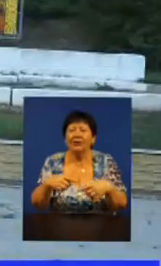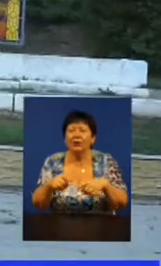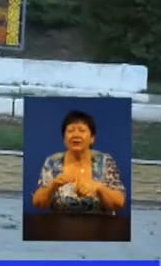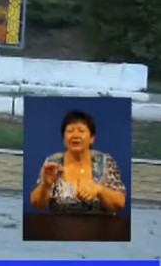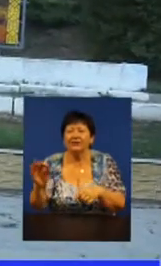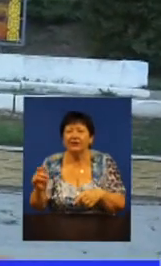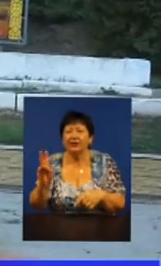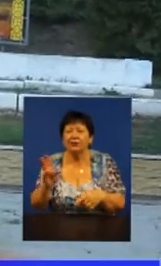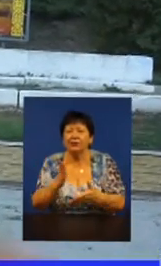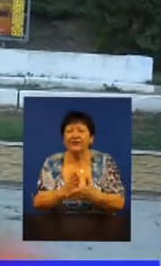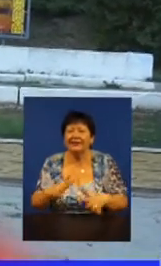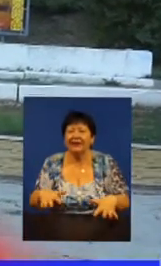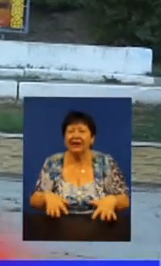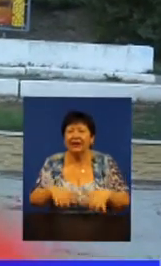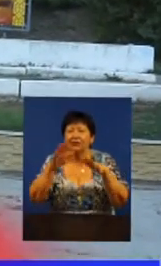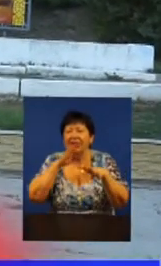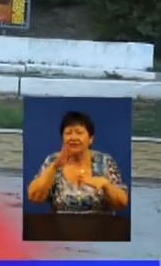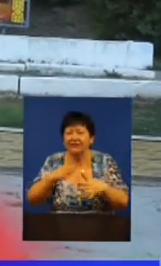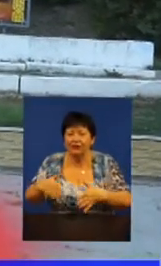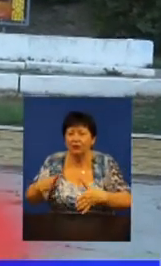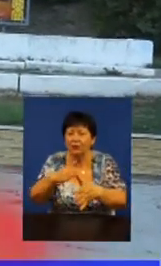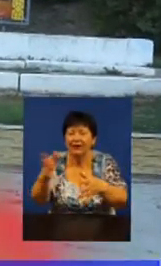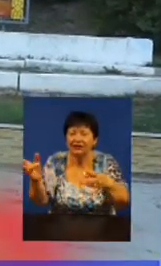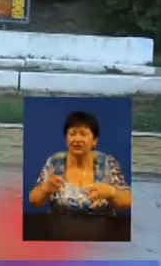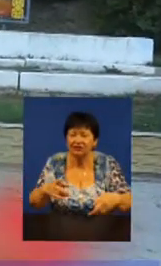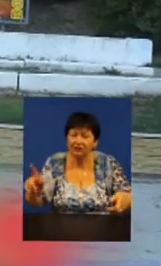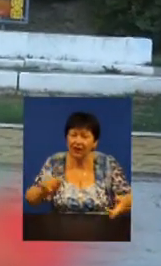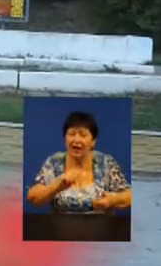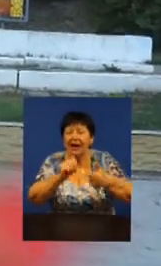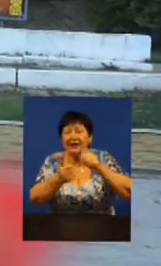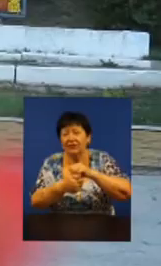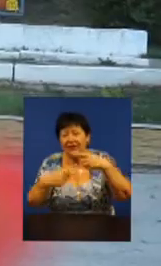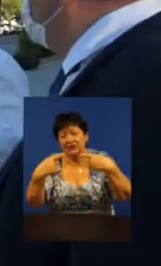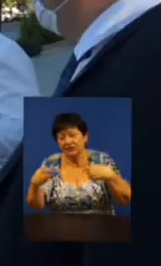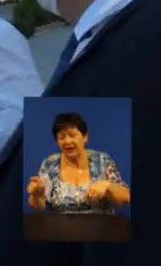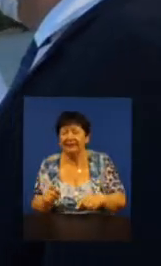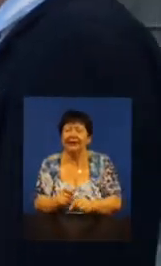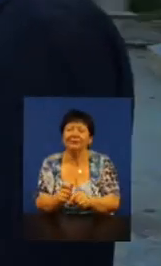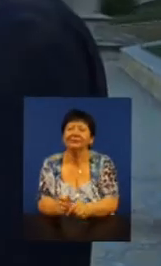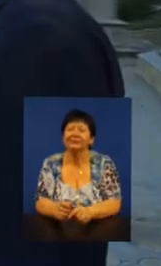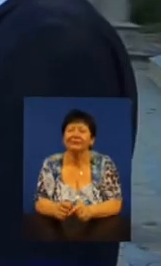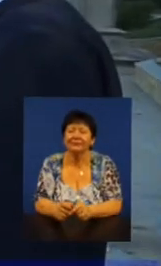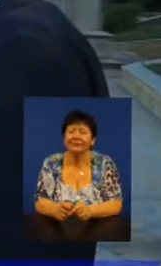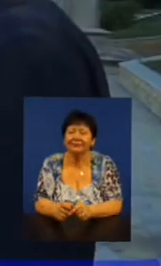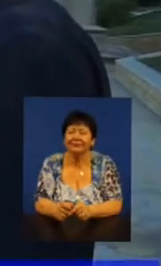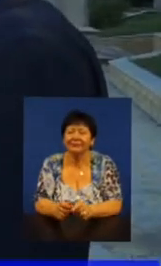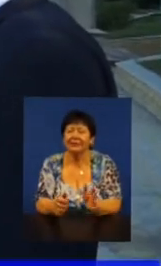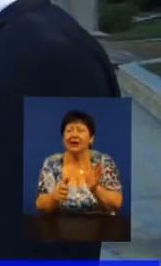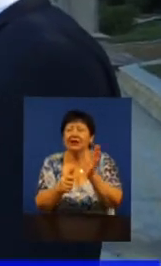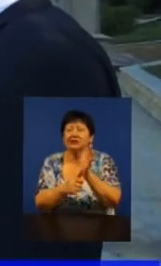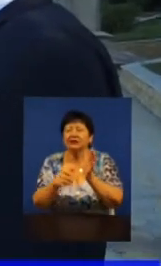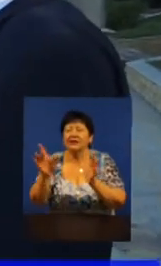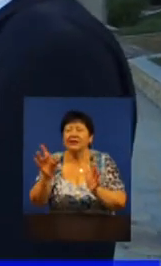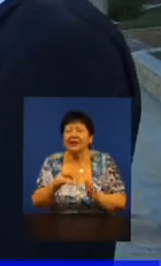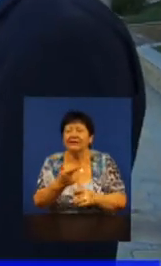Cimișlia, cum sunt inundațiile, drumuri care necesită renovare și altele. С этими наводнениями у 6 раз у